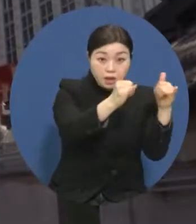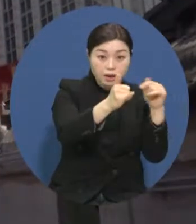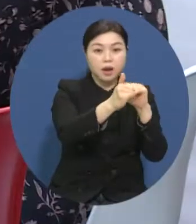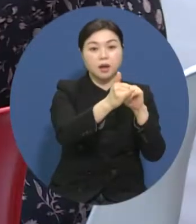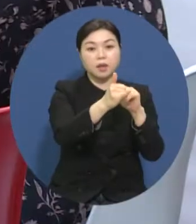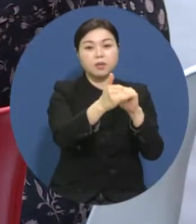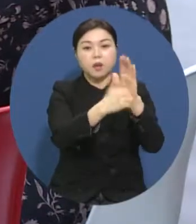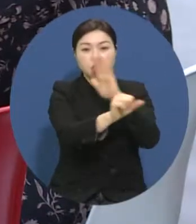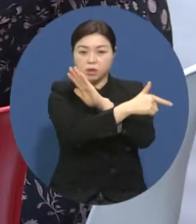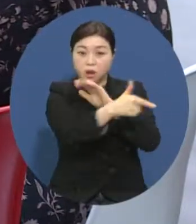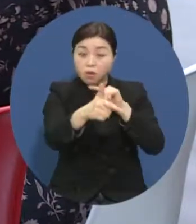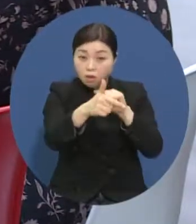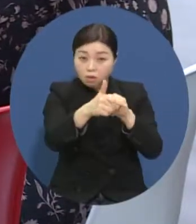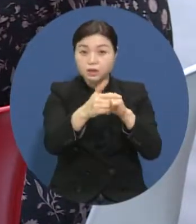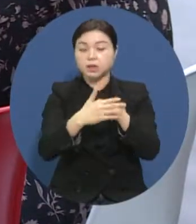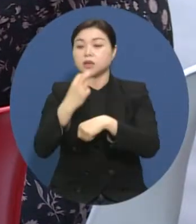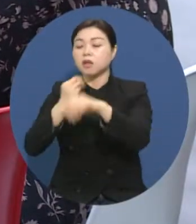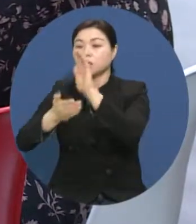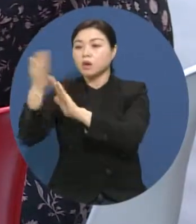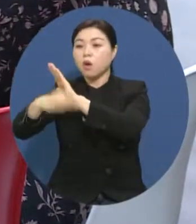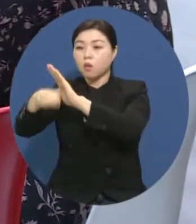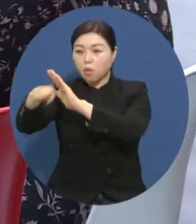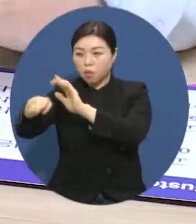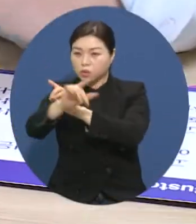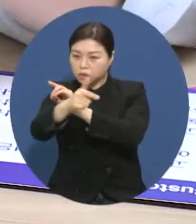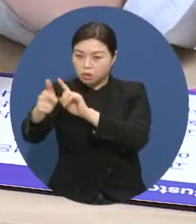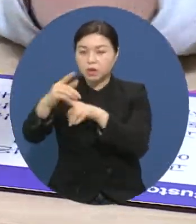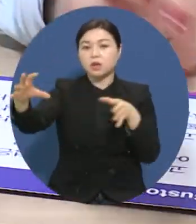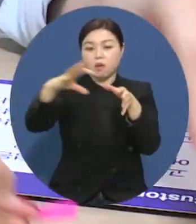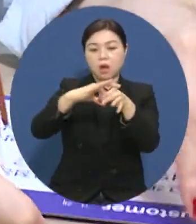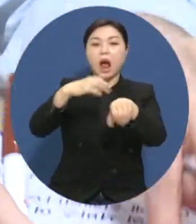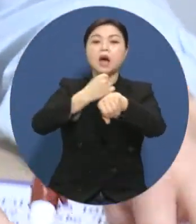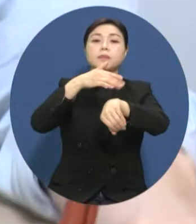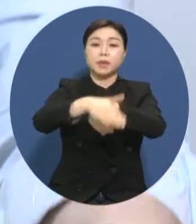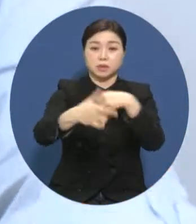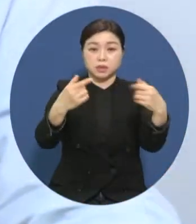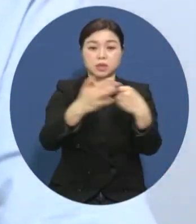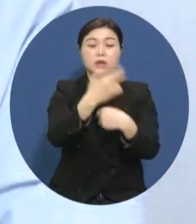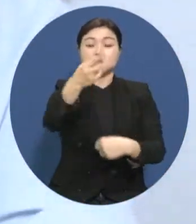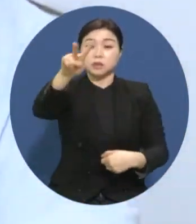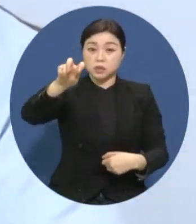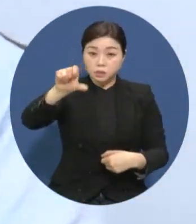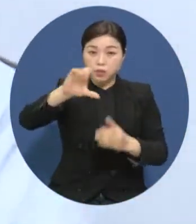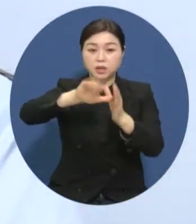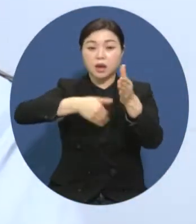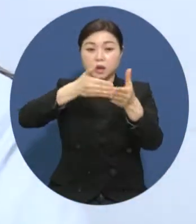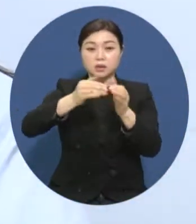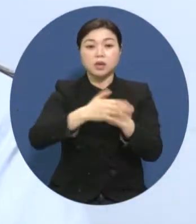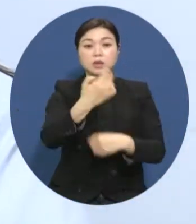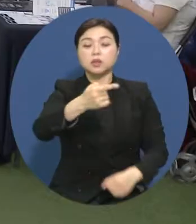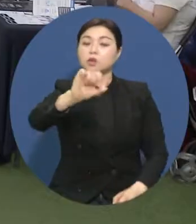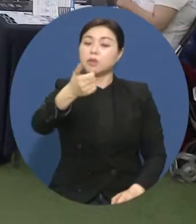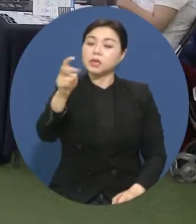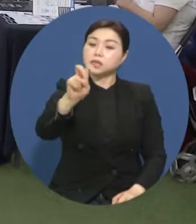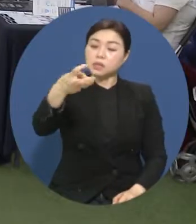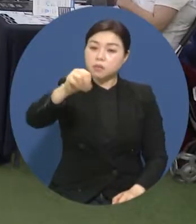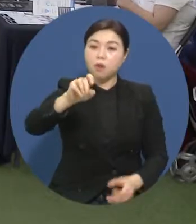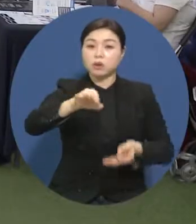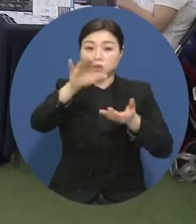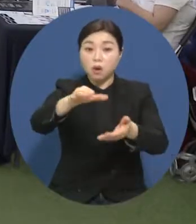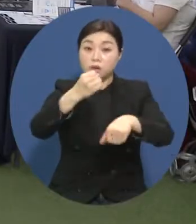자원을 서울시의 공공지원을 결합하는 형태로 서울시는 2025년까지 1,520억 원을